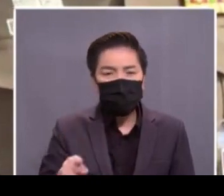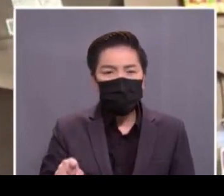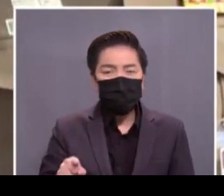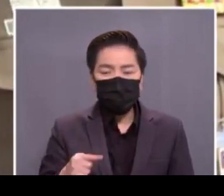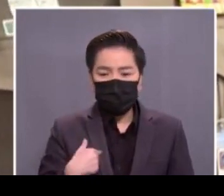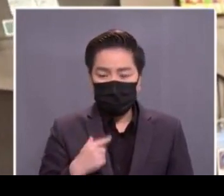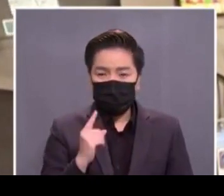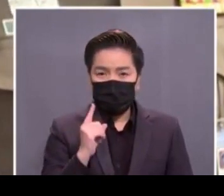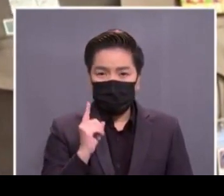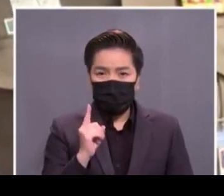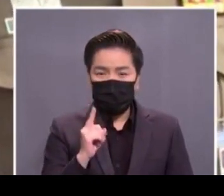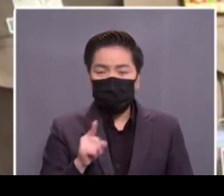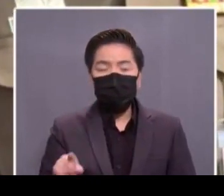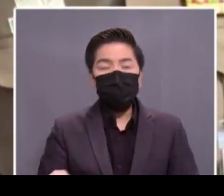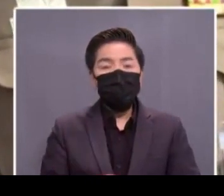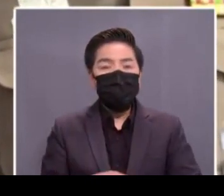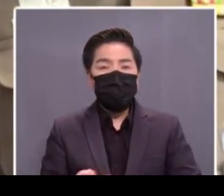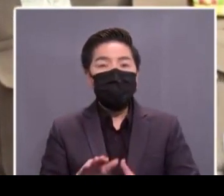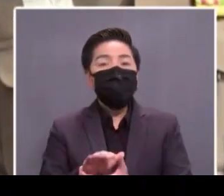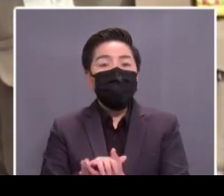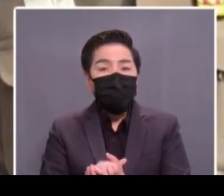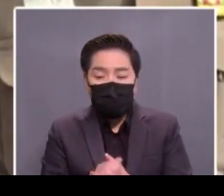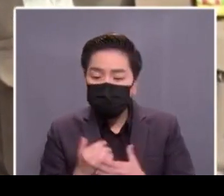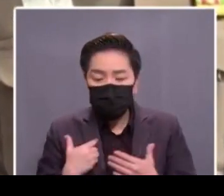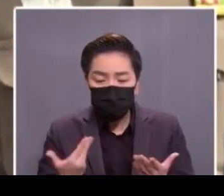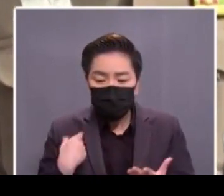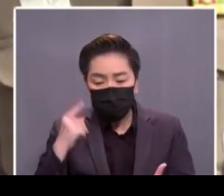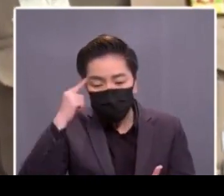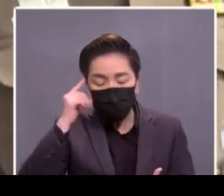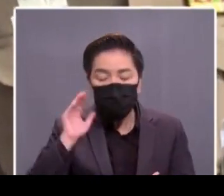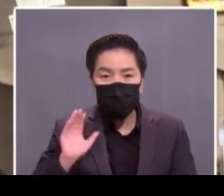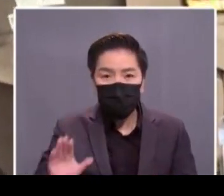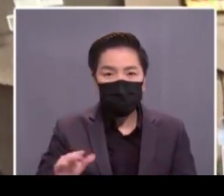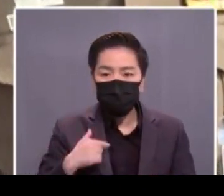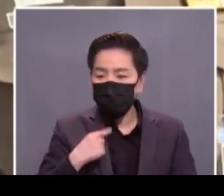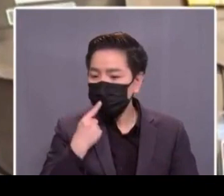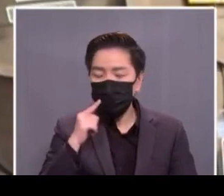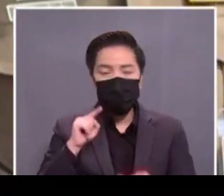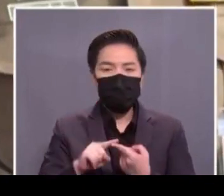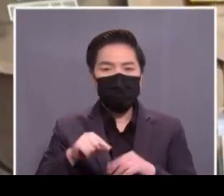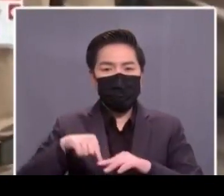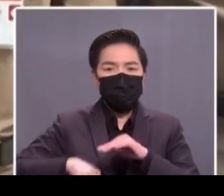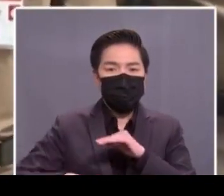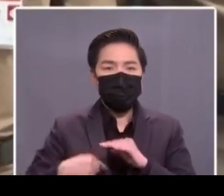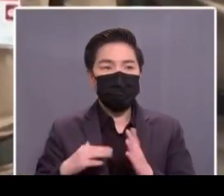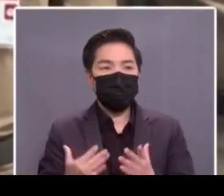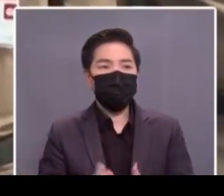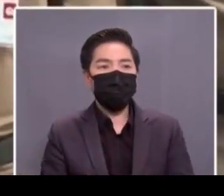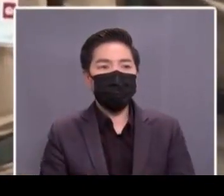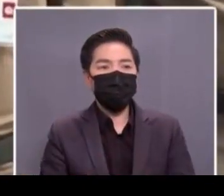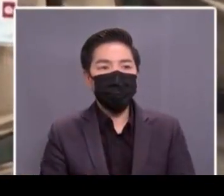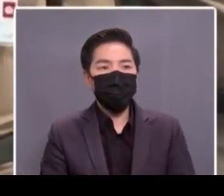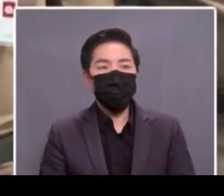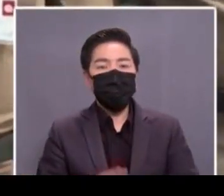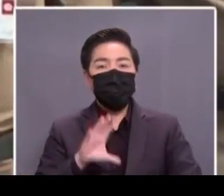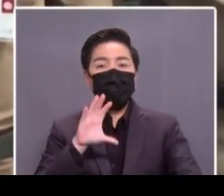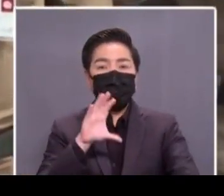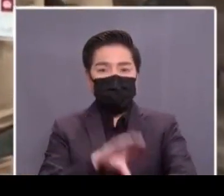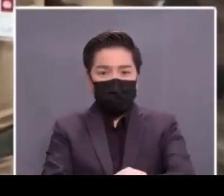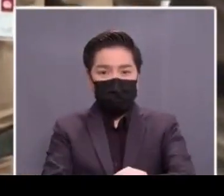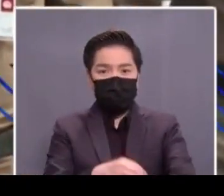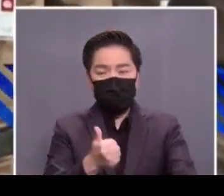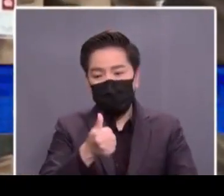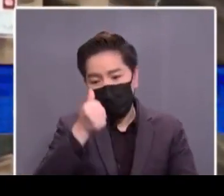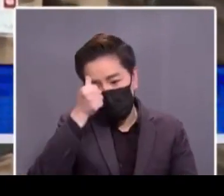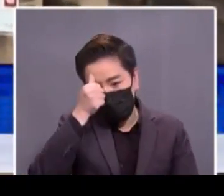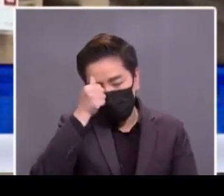ก็ส่วนหนึ่งก็อาจจะเตรียมตัวอย่างนั้นก็ได้แต่ว่าก็ไม่ได้พูดถึงขนาดนั้น สามารถจับกุมผู้ร้ายได้ภายใน